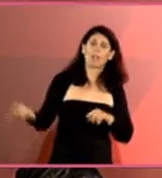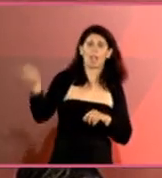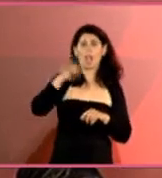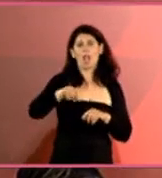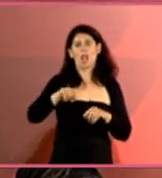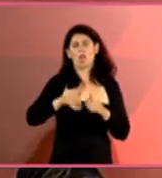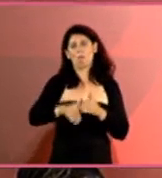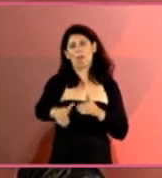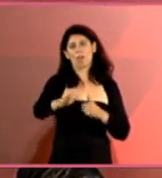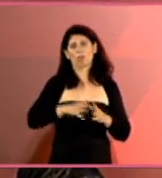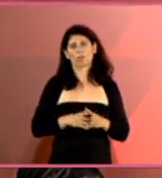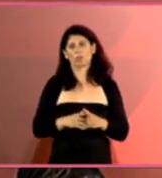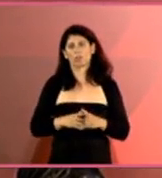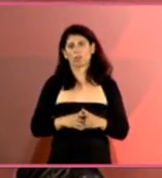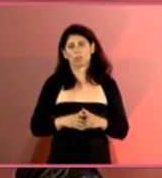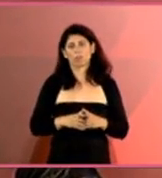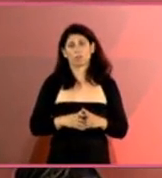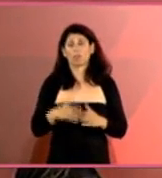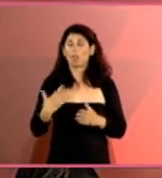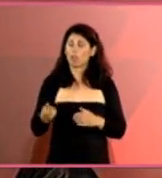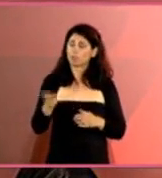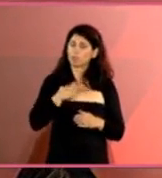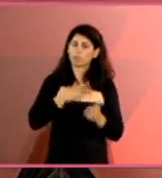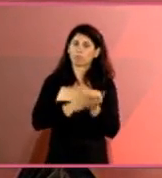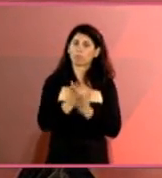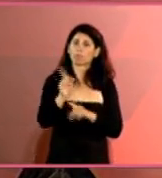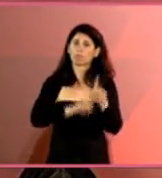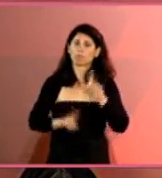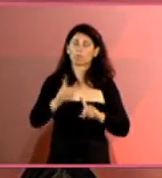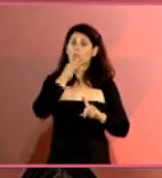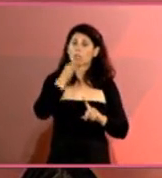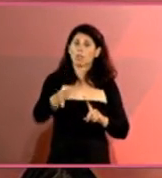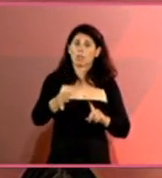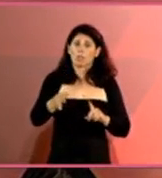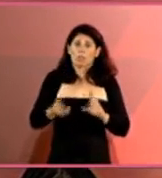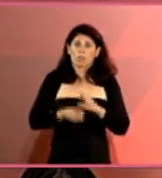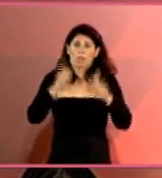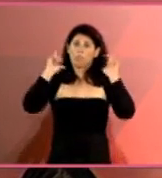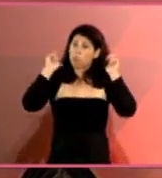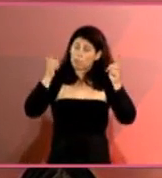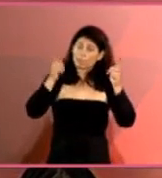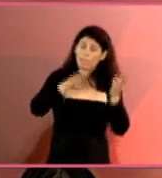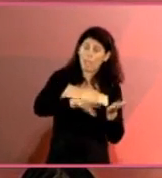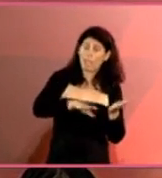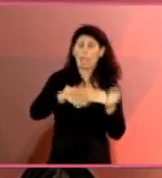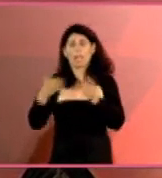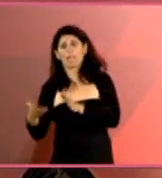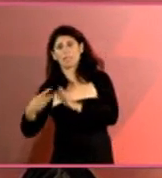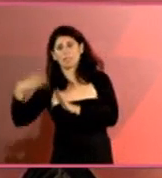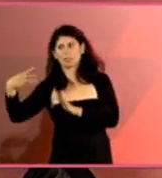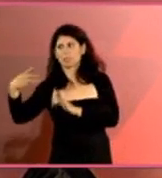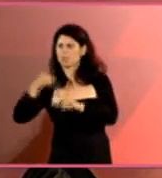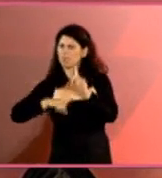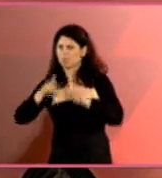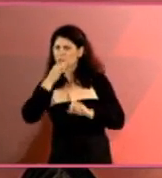μέλλον. Έχουν απόλυτο δίκιο όσοι λένε «η Νέα Δημοκρατία, η ΣΥΡΙΖΑ». Ποιοι όμως το